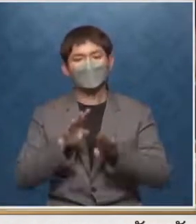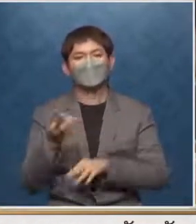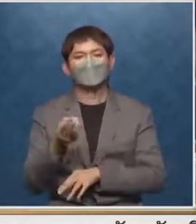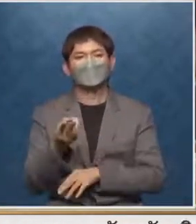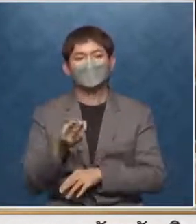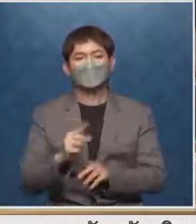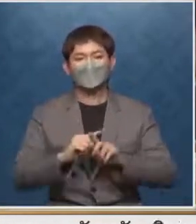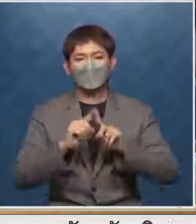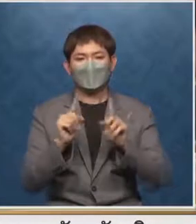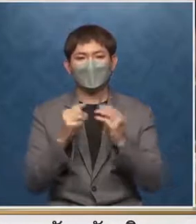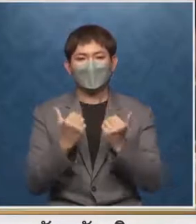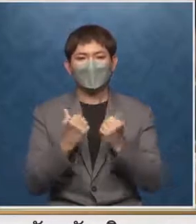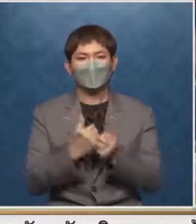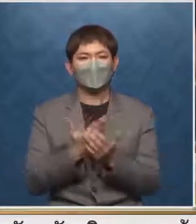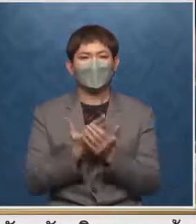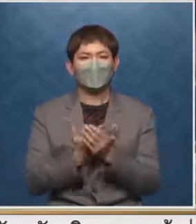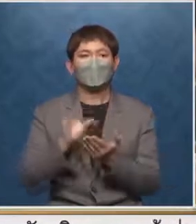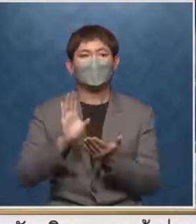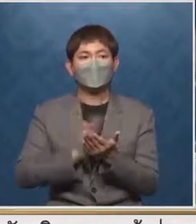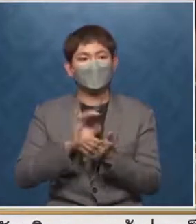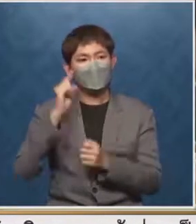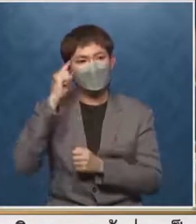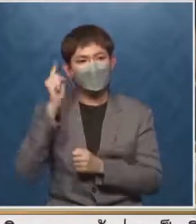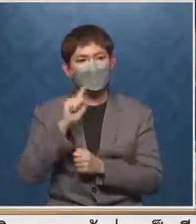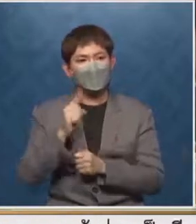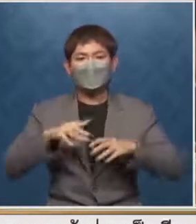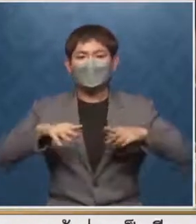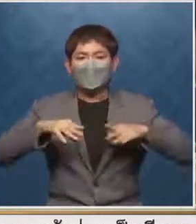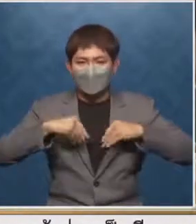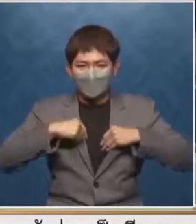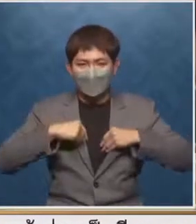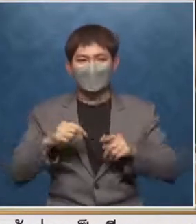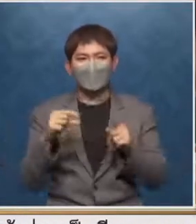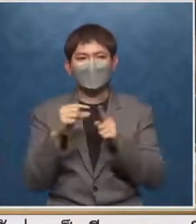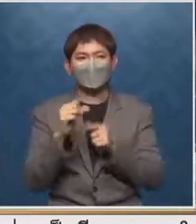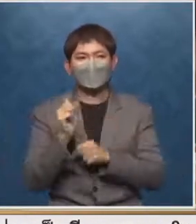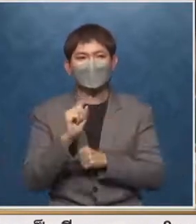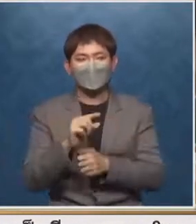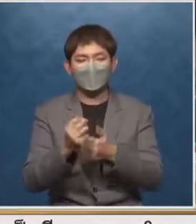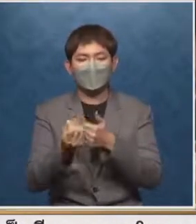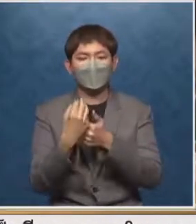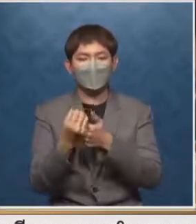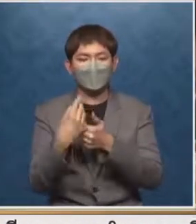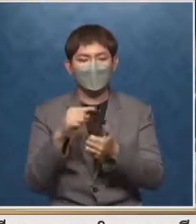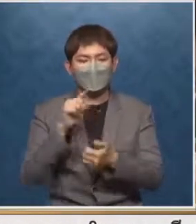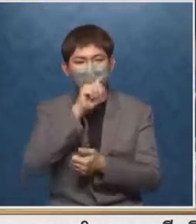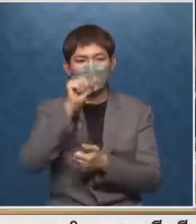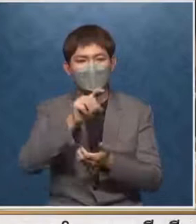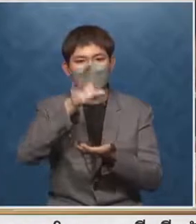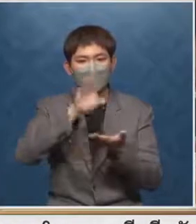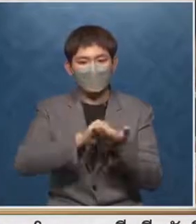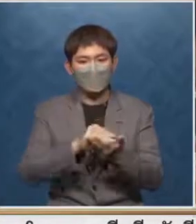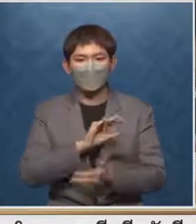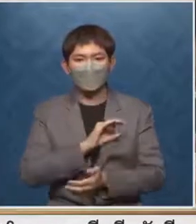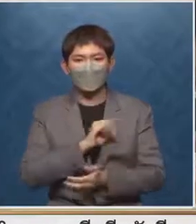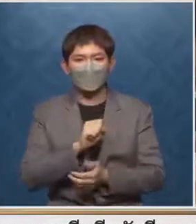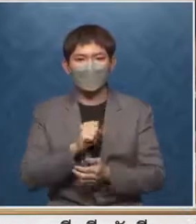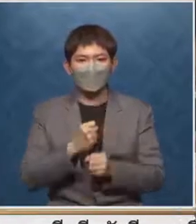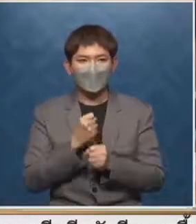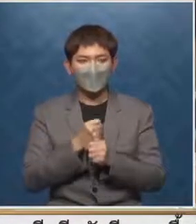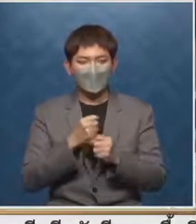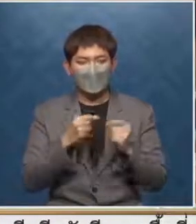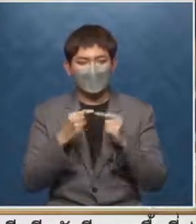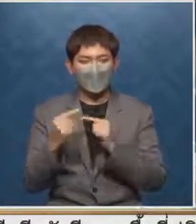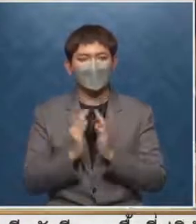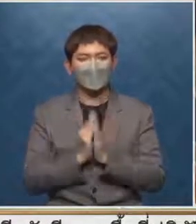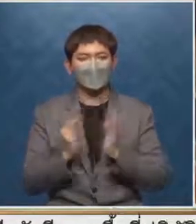อย่างไรก็ดีนะครับกองทุนเองจะน้อมรับคำข้อแนะนำและข้อสังเกตของท่านสมาชิกไปดำเนินการต่อไปครับขอบคุณท่าน